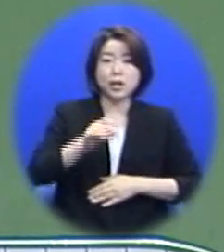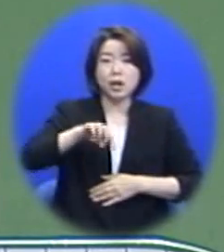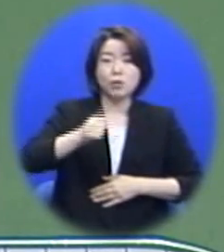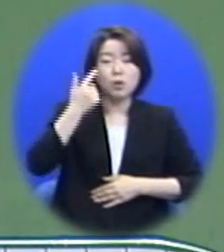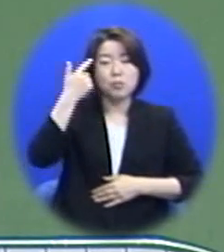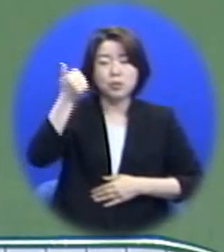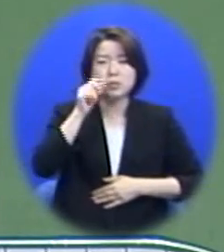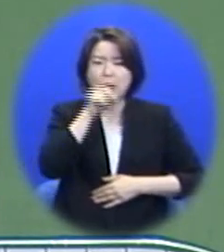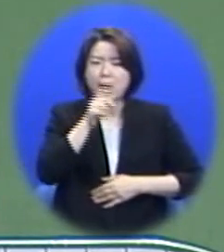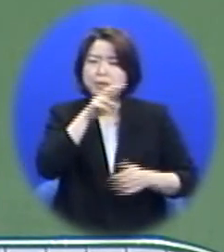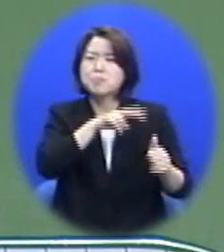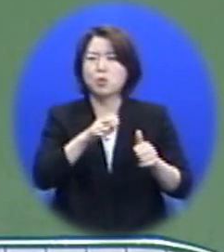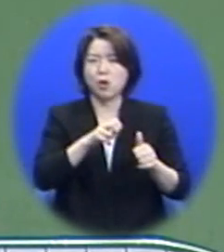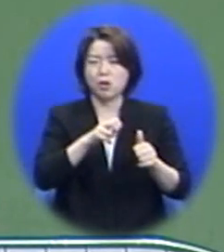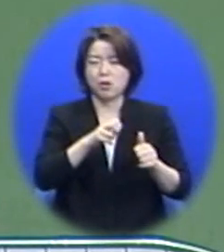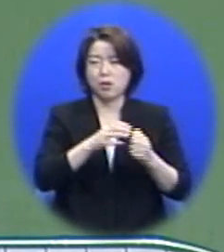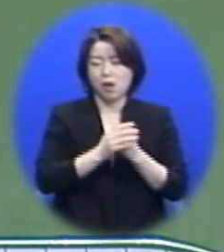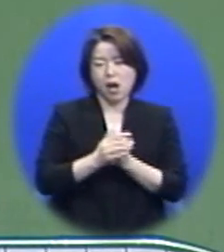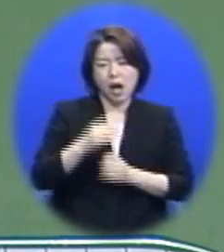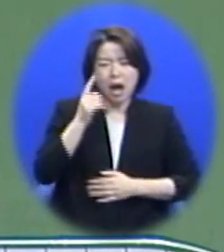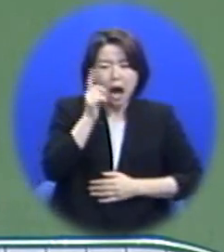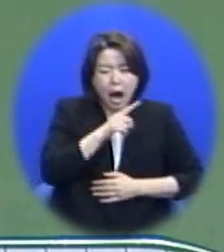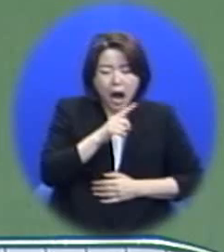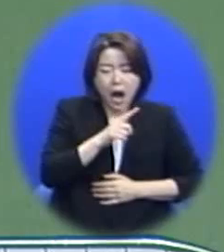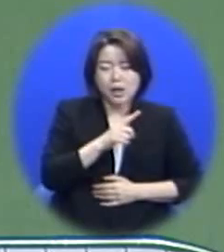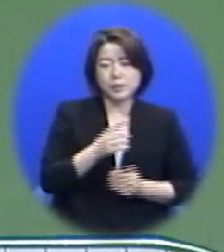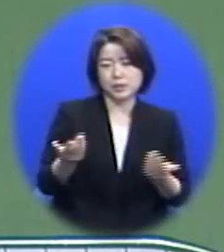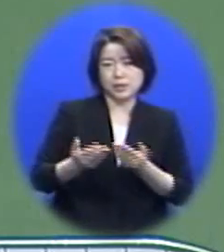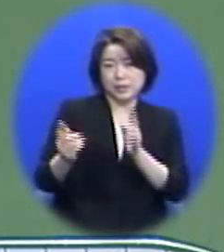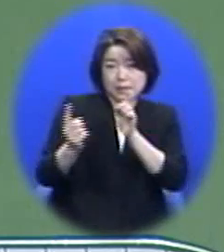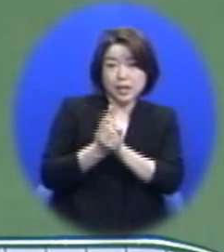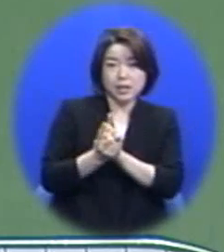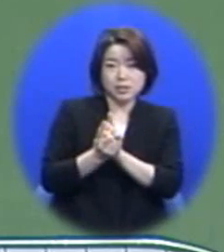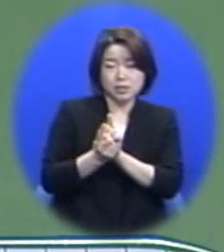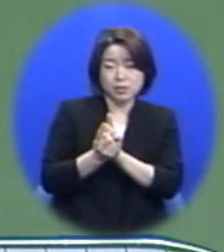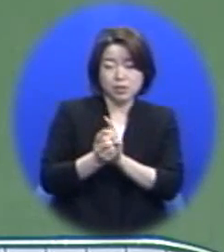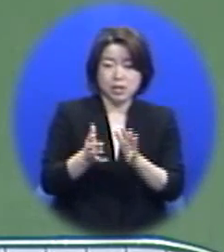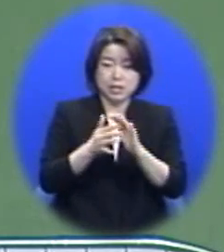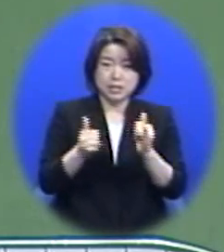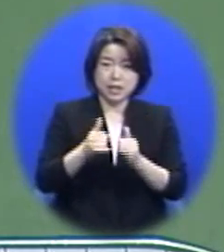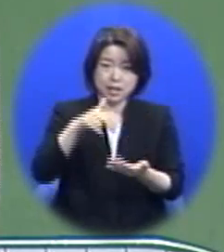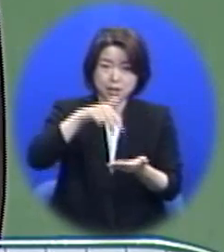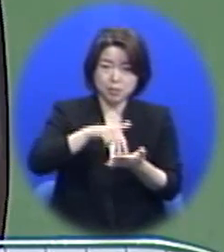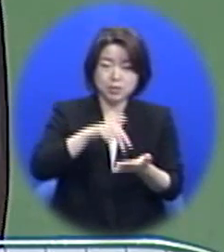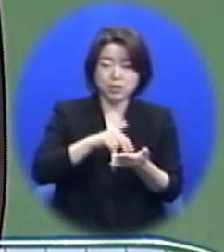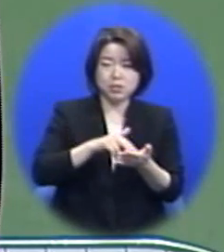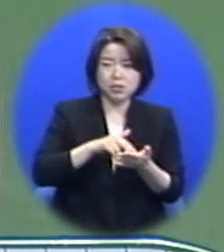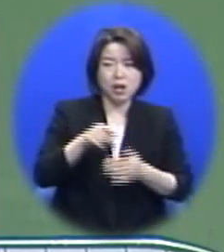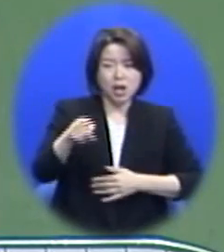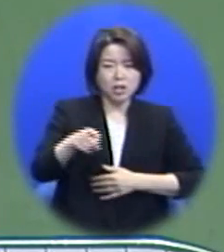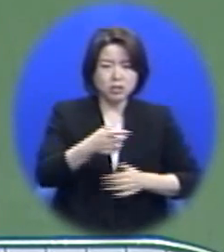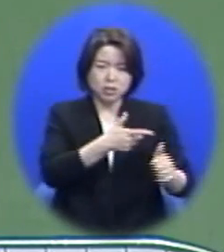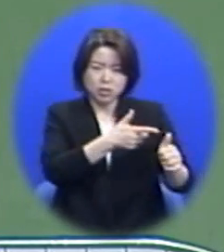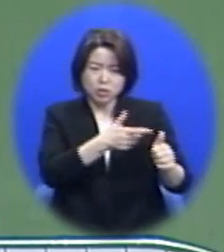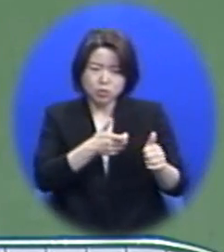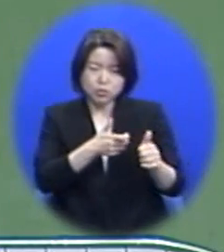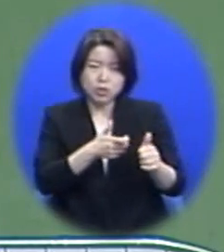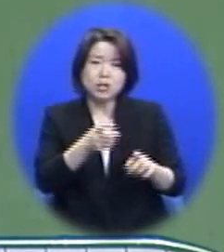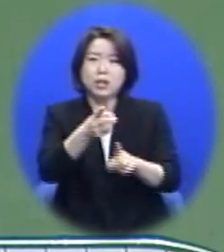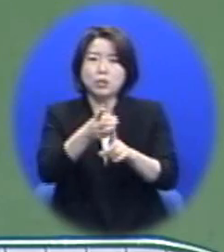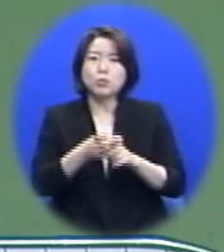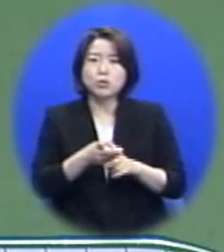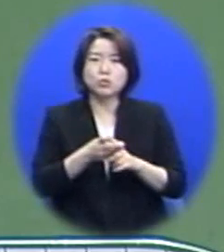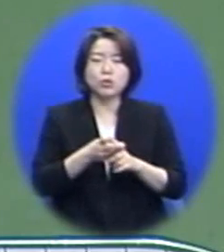악한 일을 당했습니다 사람의 본성으로 따지면 당연히 그 죽인 원수가 어